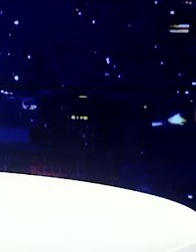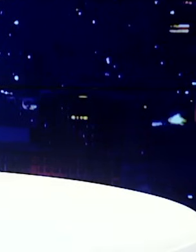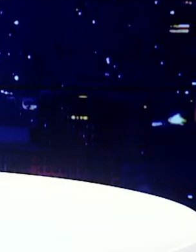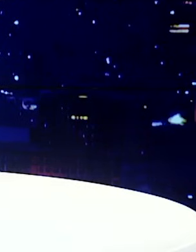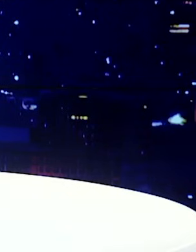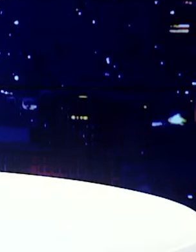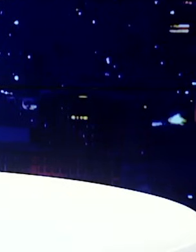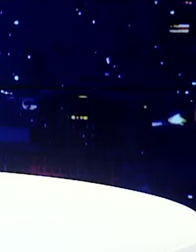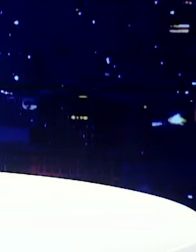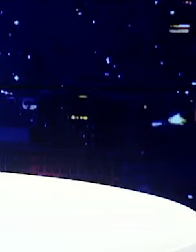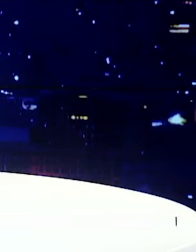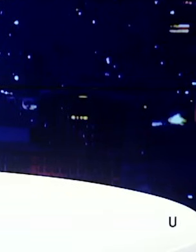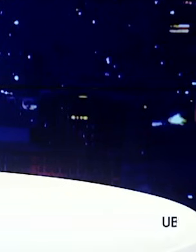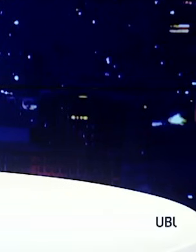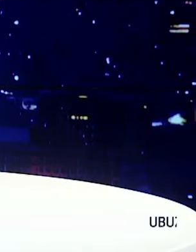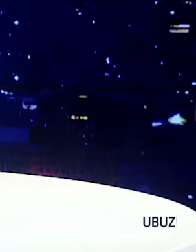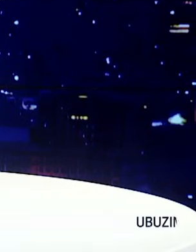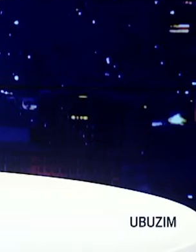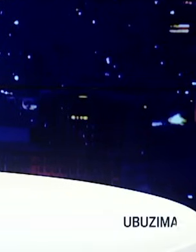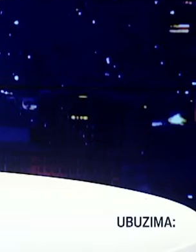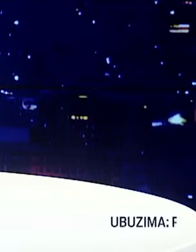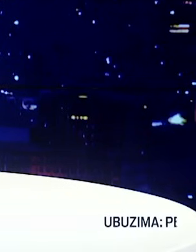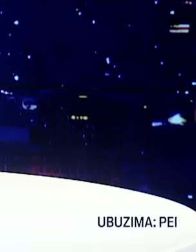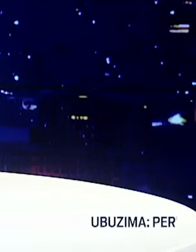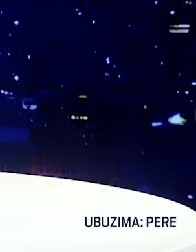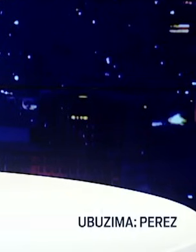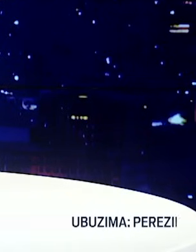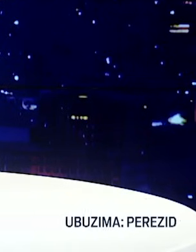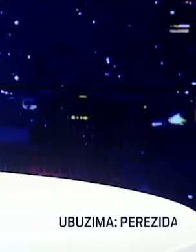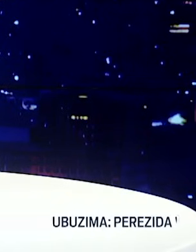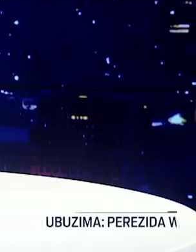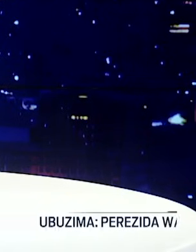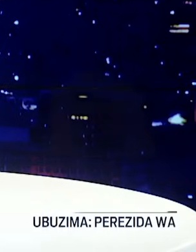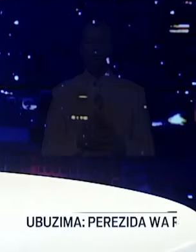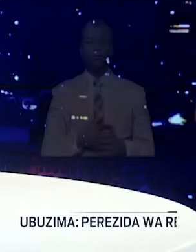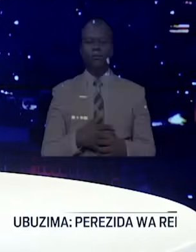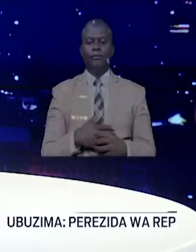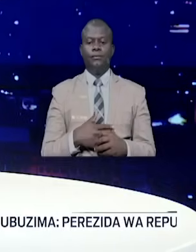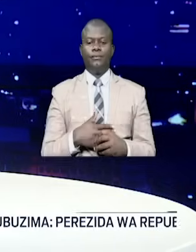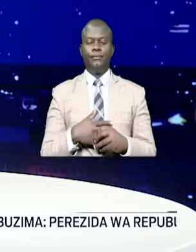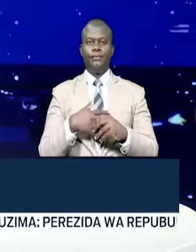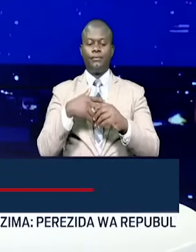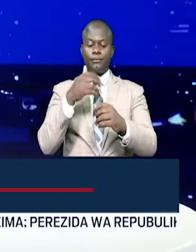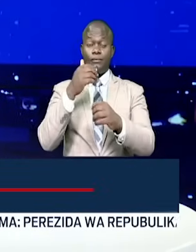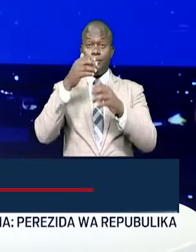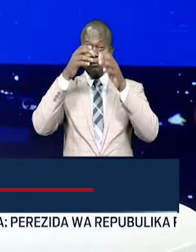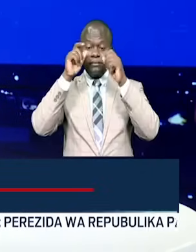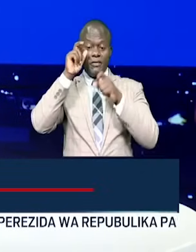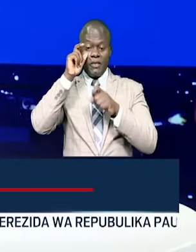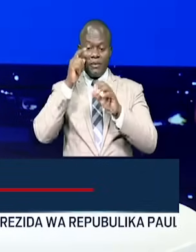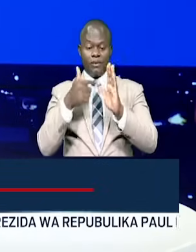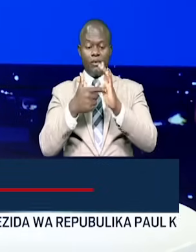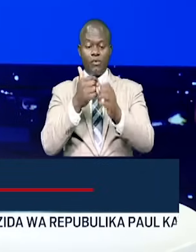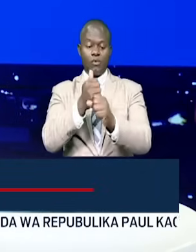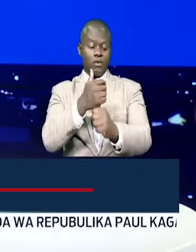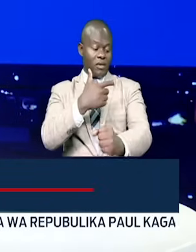Ikaze rero ku makuru arambuye duhere hano mu Rwanda aho Perezida wa Repubulika y'u Rwanda Paul Kagame yagaragaje ko gukorera inkingo muri Afurika bishoboka